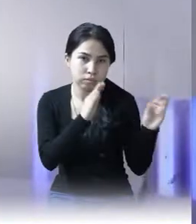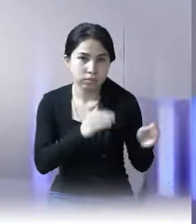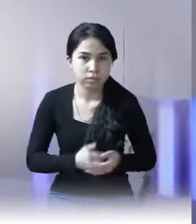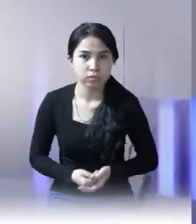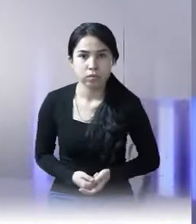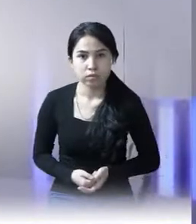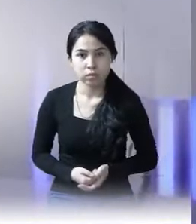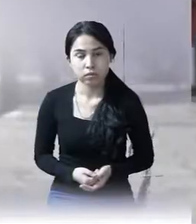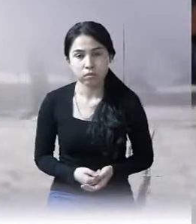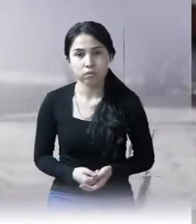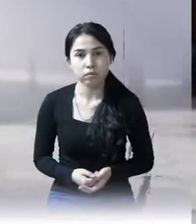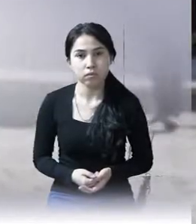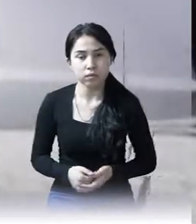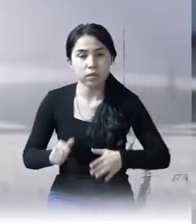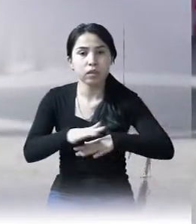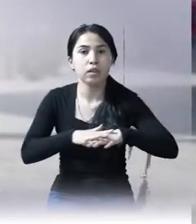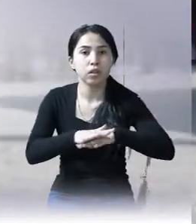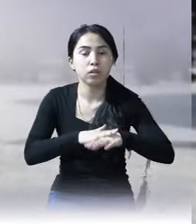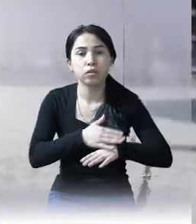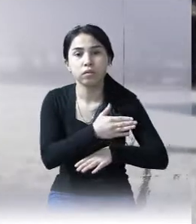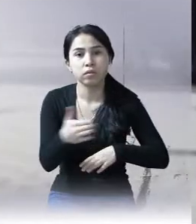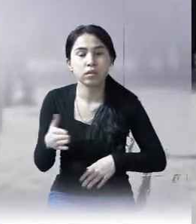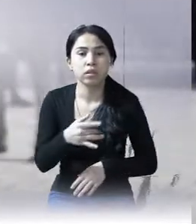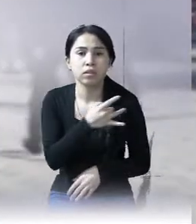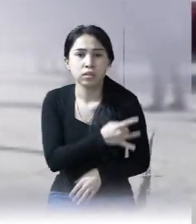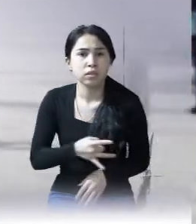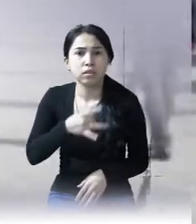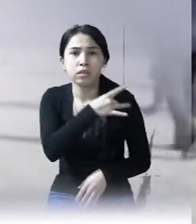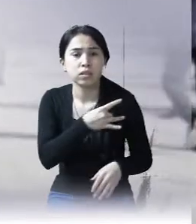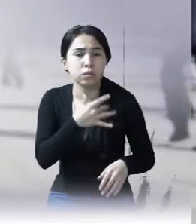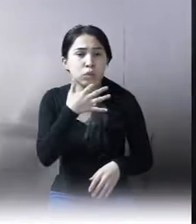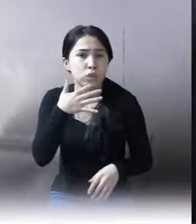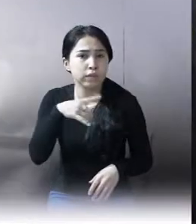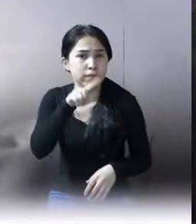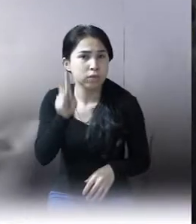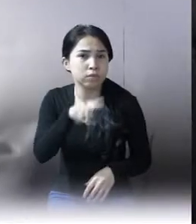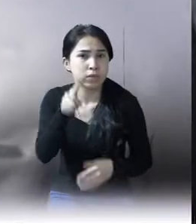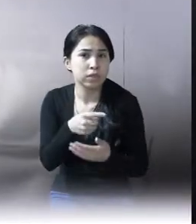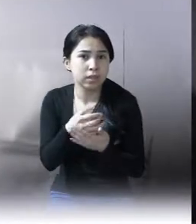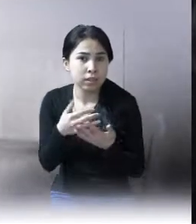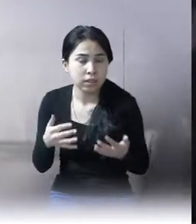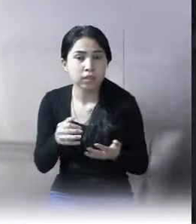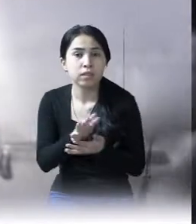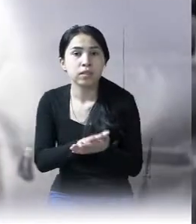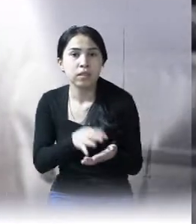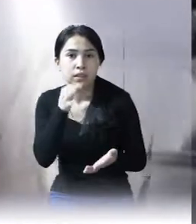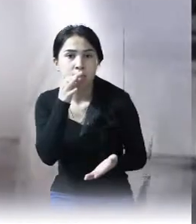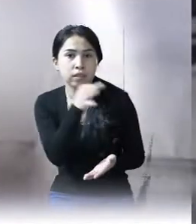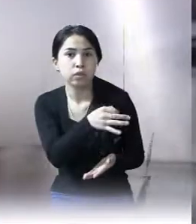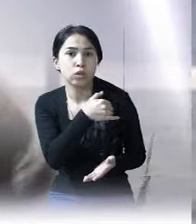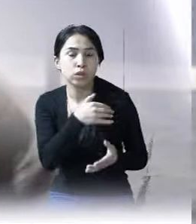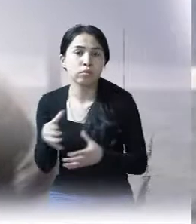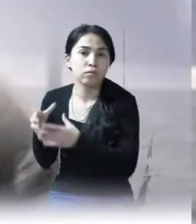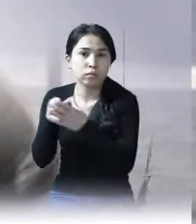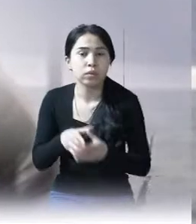материалда. Халықтың сауалдарына жауап беру үшін өңірдегі түрлі сала мамандары арнайы келген. Олардың қатарында